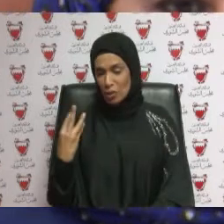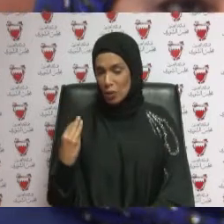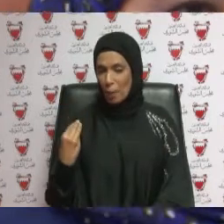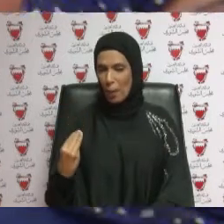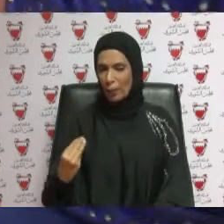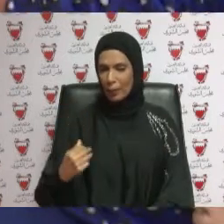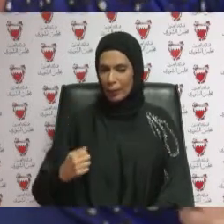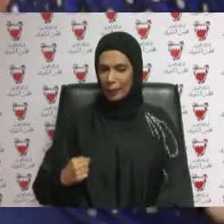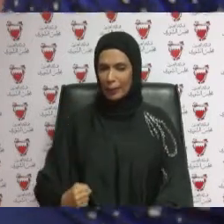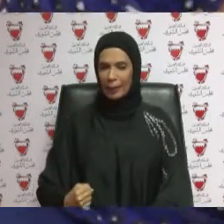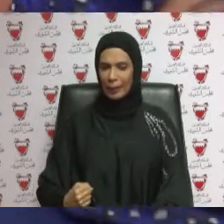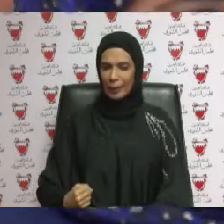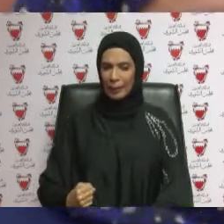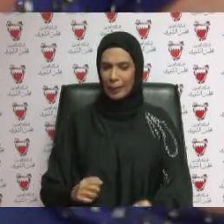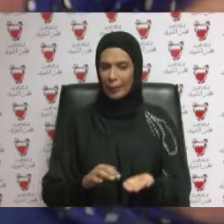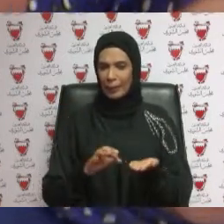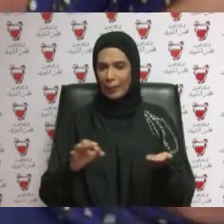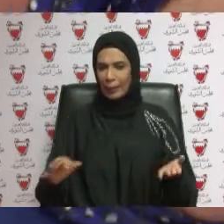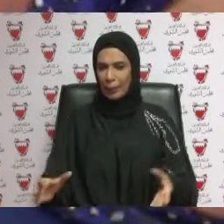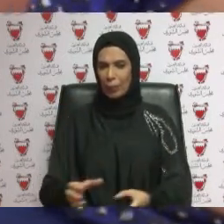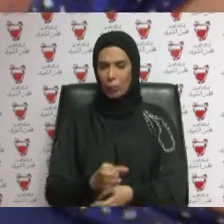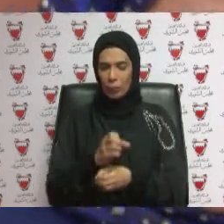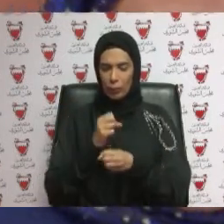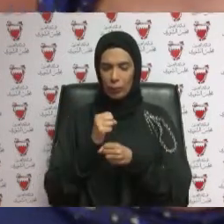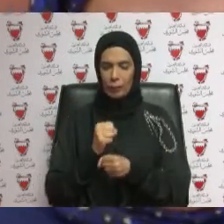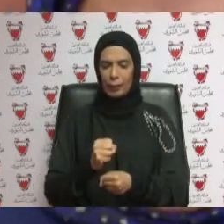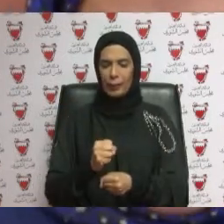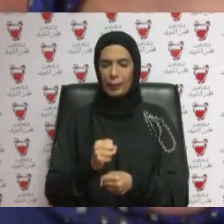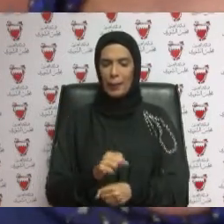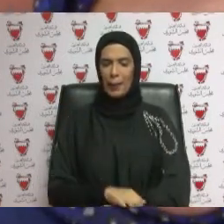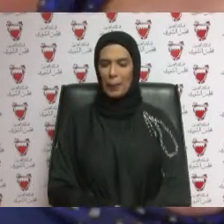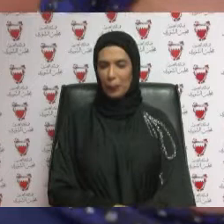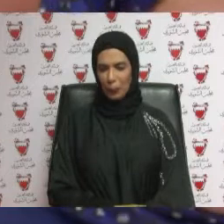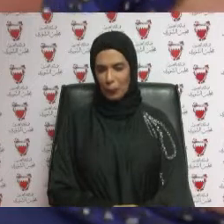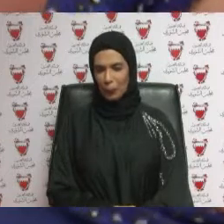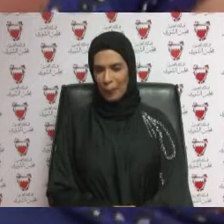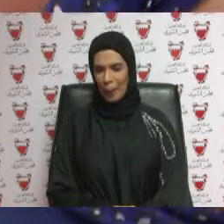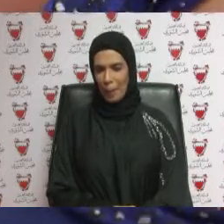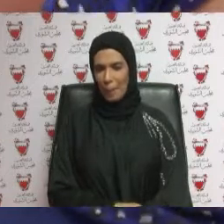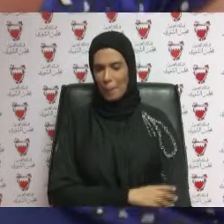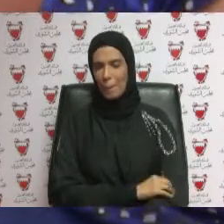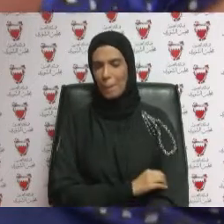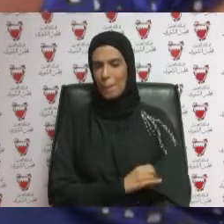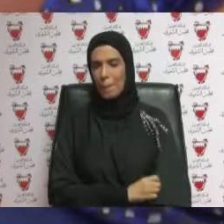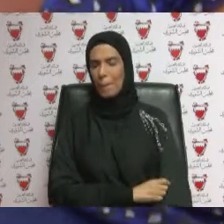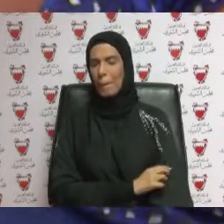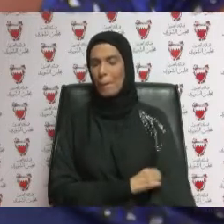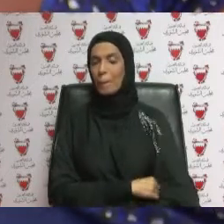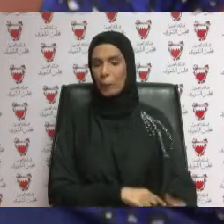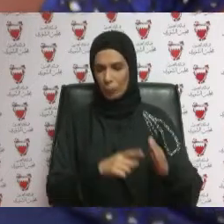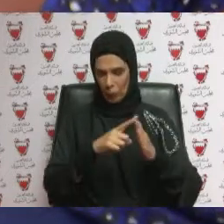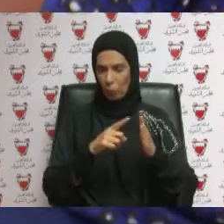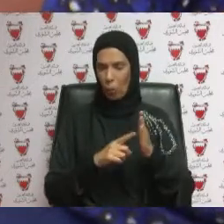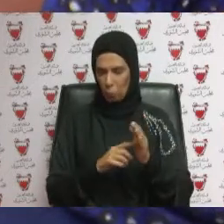الدولة جمال المنطقة تكون بحفاظ على هذه التضاريس. لذا أنا أشجع أن هذا القانون يكون